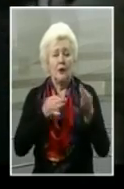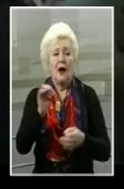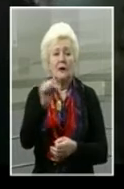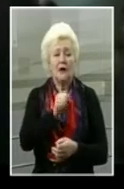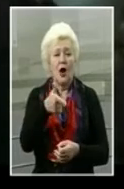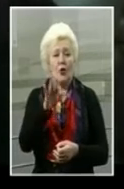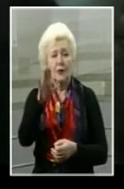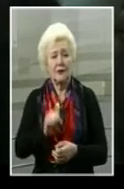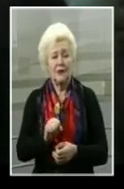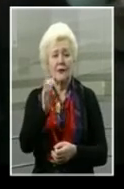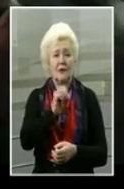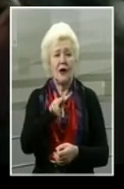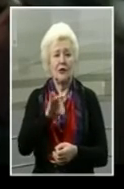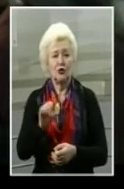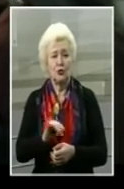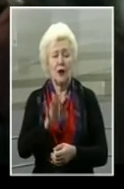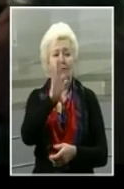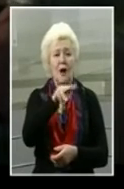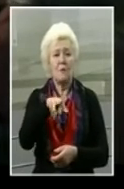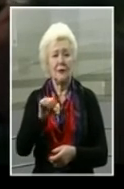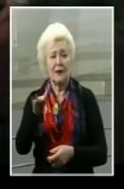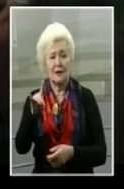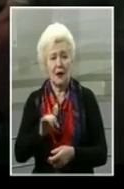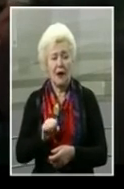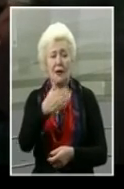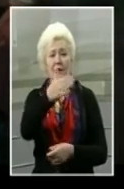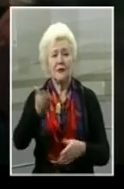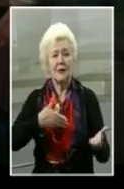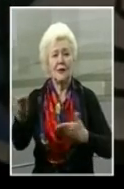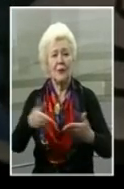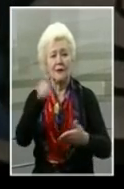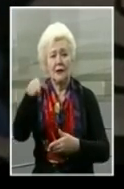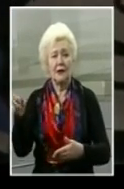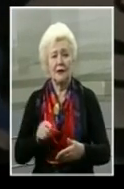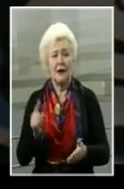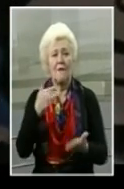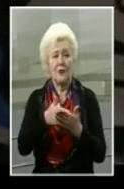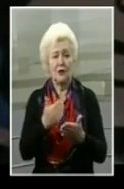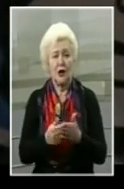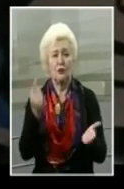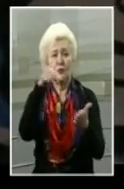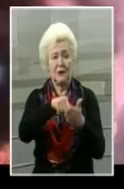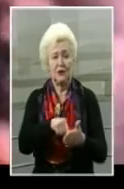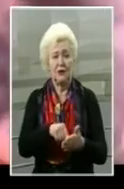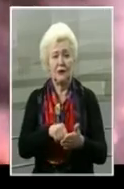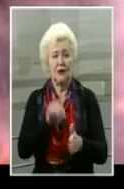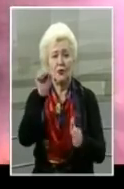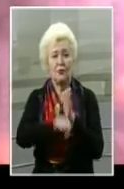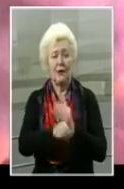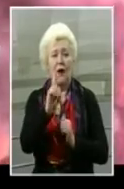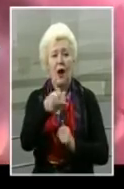Гордєєва, Євгена Рищука та Владислава Мангера. Їх ментингарів вважають причетними до вбивства Гандзюк.